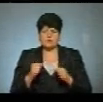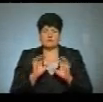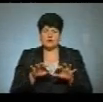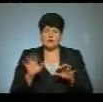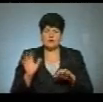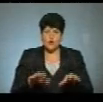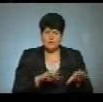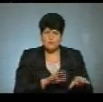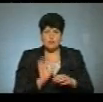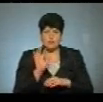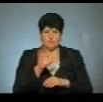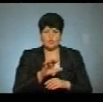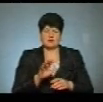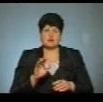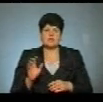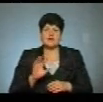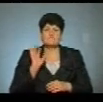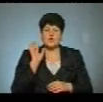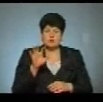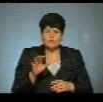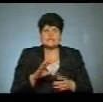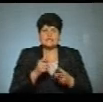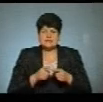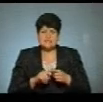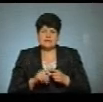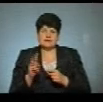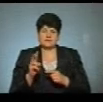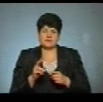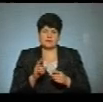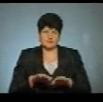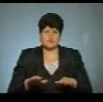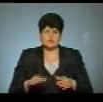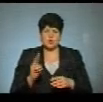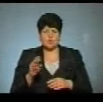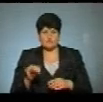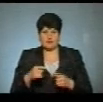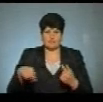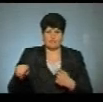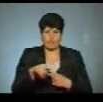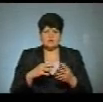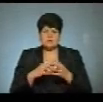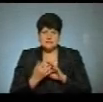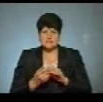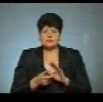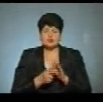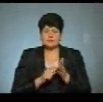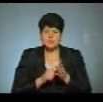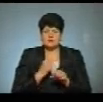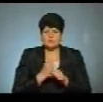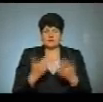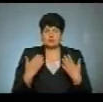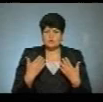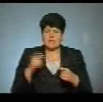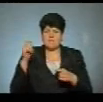та футболу. Займаються 230 учнів – це діти з Козови та навколишніх сіл. У приміщенні облаштували кімнати та відпочинку